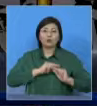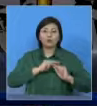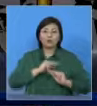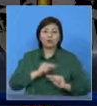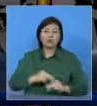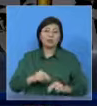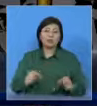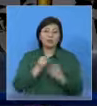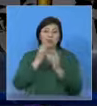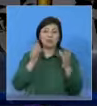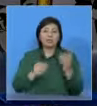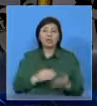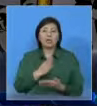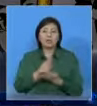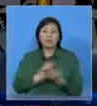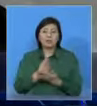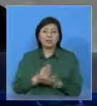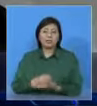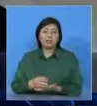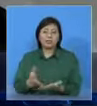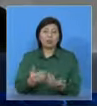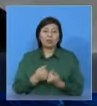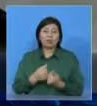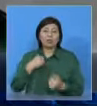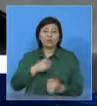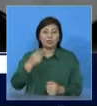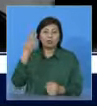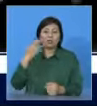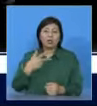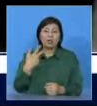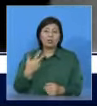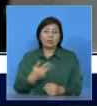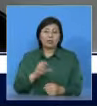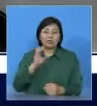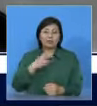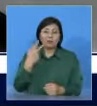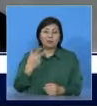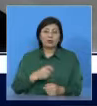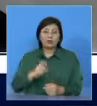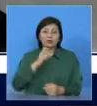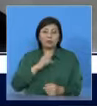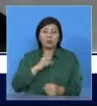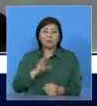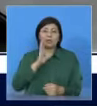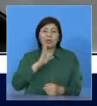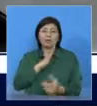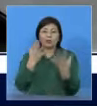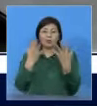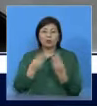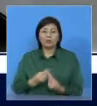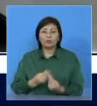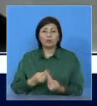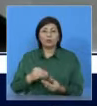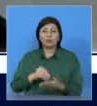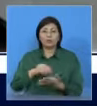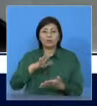мәдениет қызметкерлері қолға алған. Өздеріңізге белгілі, қыркүйек айының 3-ші жексенбісі аналар күні бұл белгіленген болатын. Бірақ бүгін